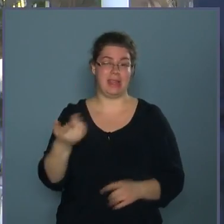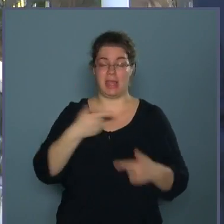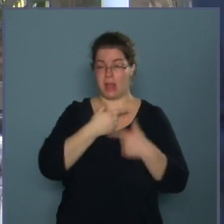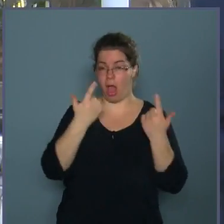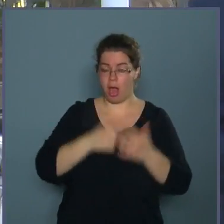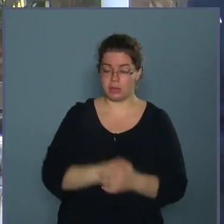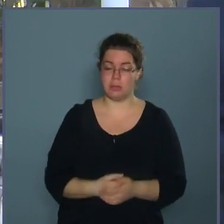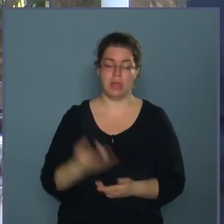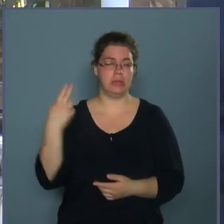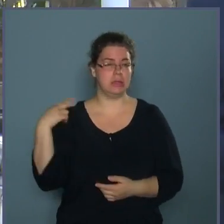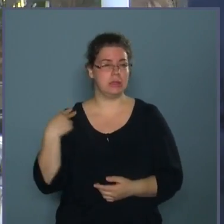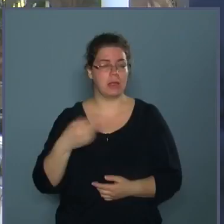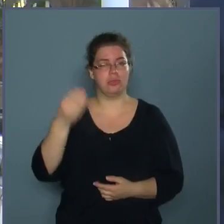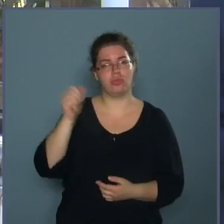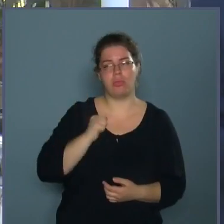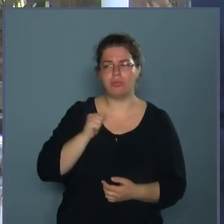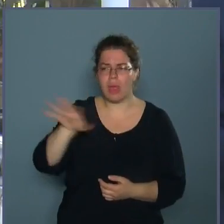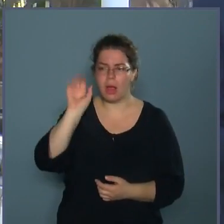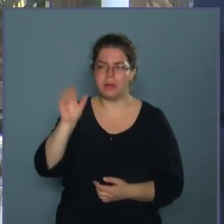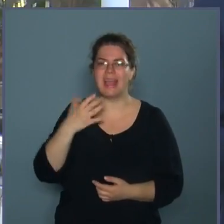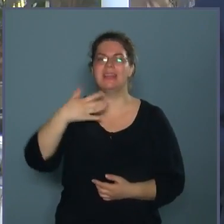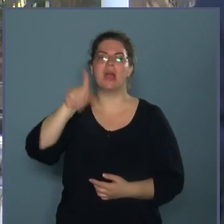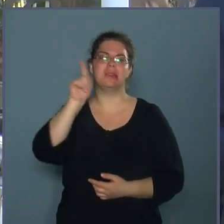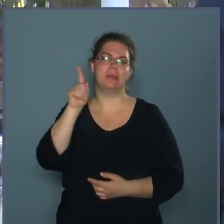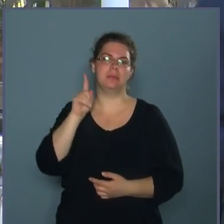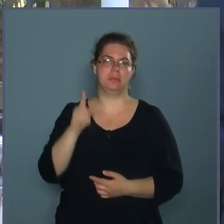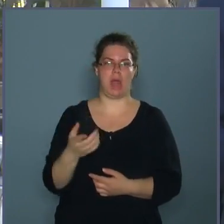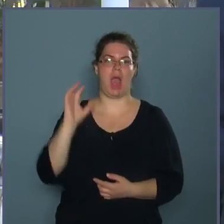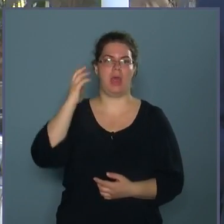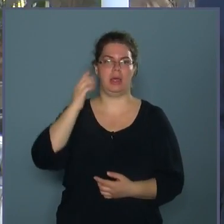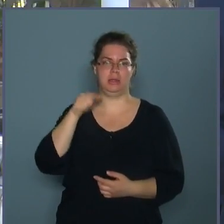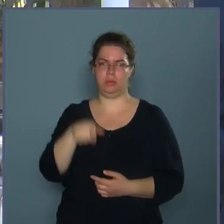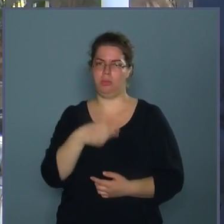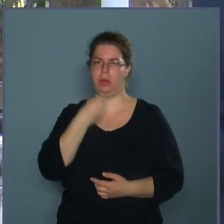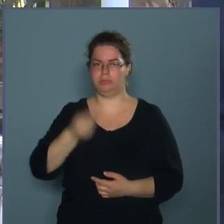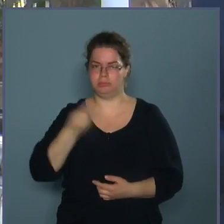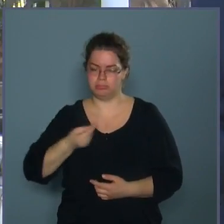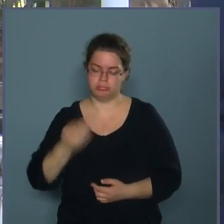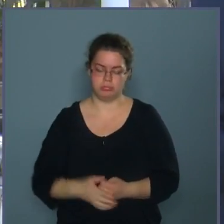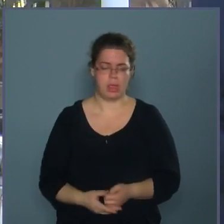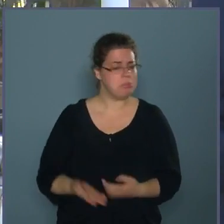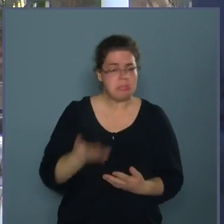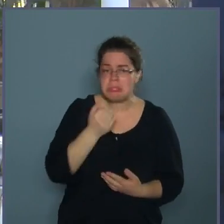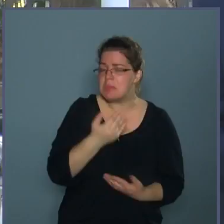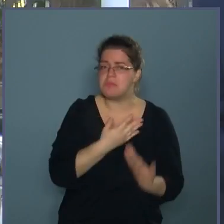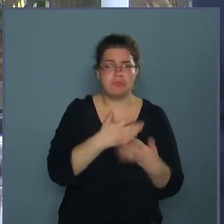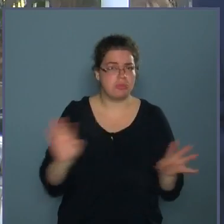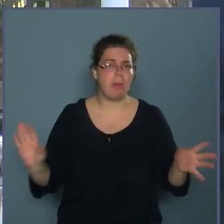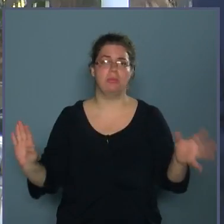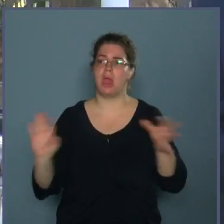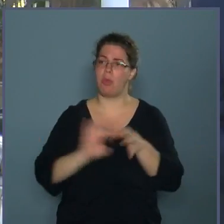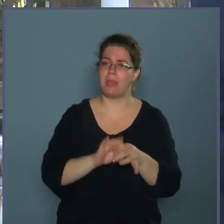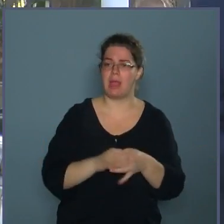katonák hallották a szállásukon Nagy Imre rádiószózatát. Nem volt azonban semmiféle